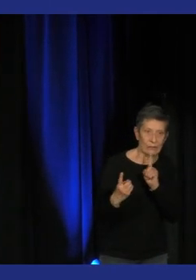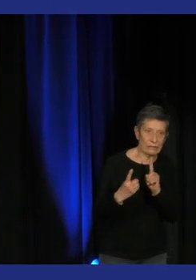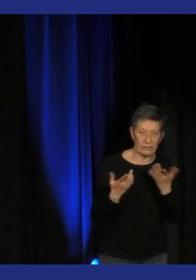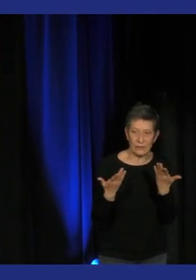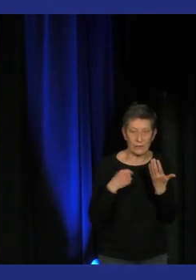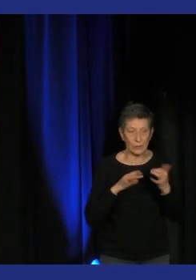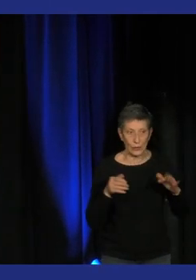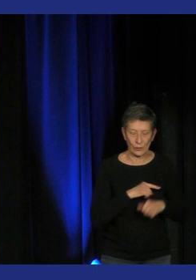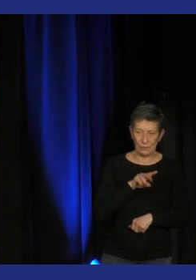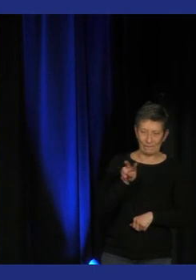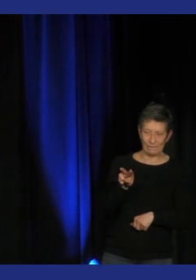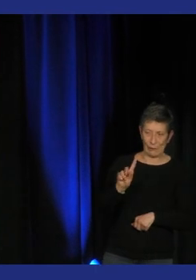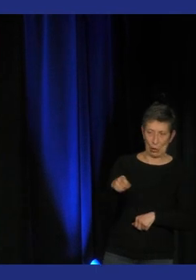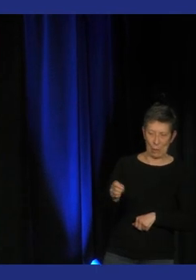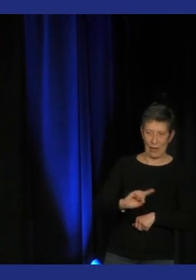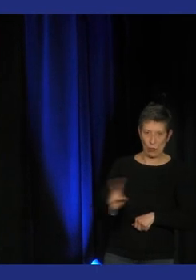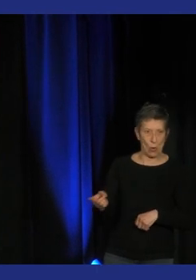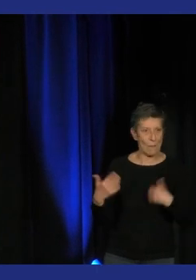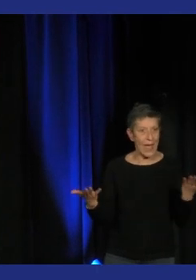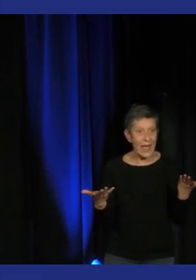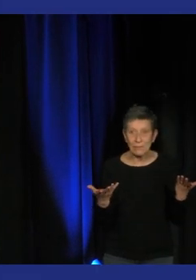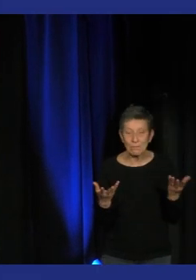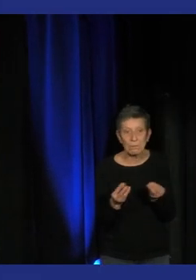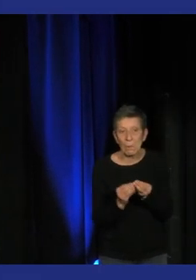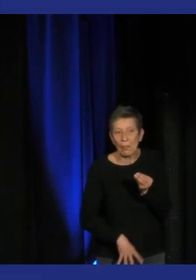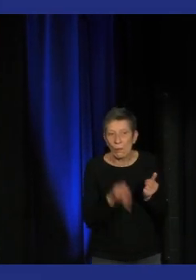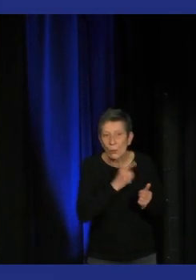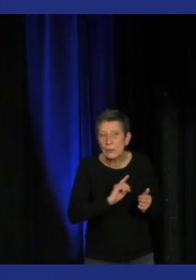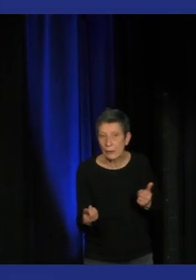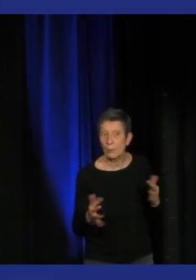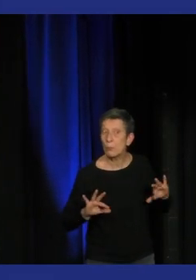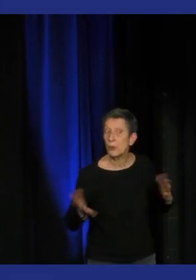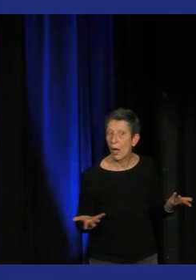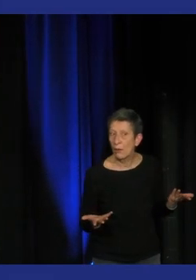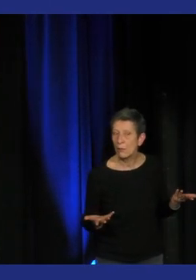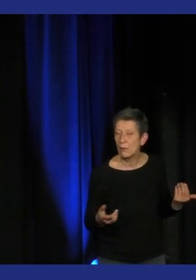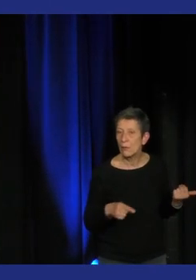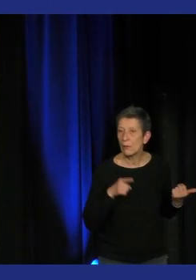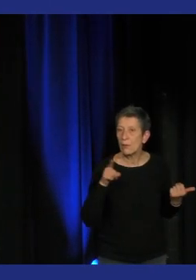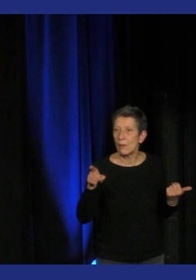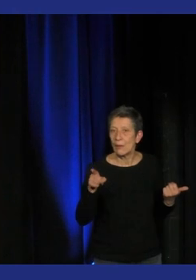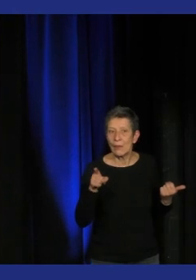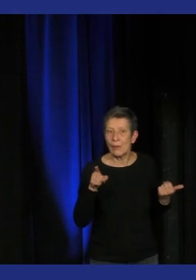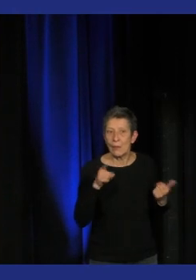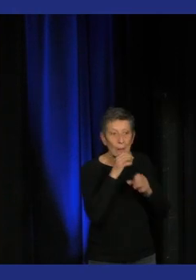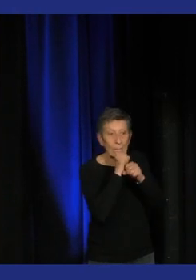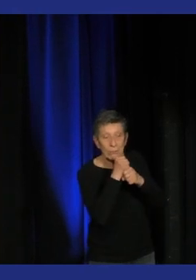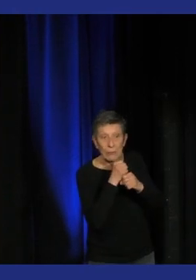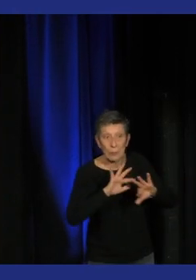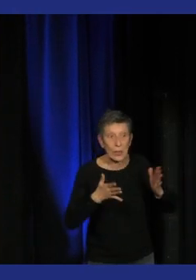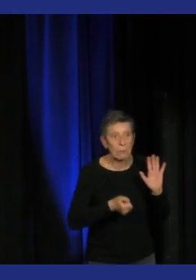des situations qui peuvent être très, très désagréables, et avec l'idée que finalement, ça serait plus pratique que ça soit dit.